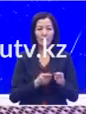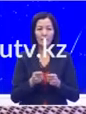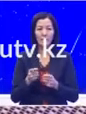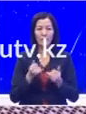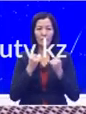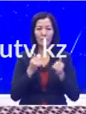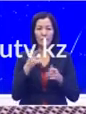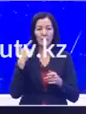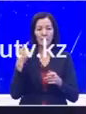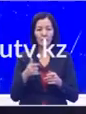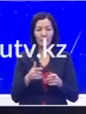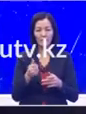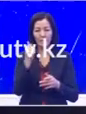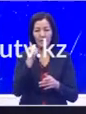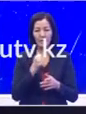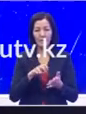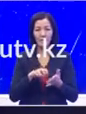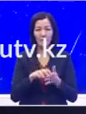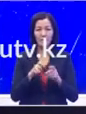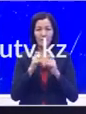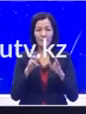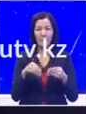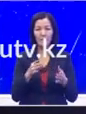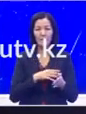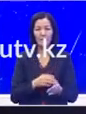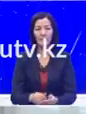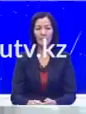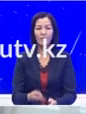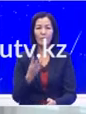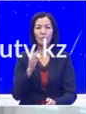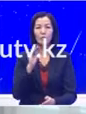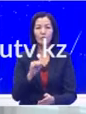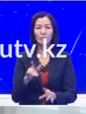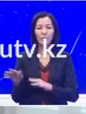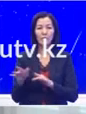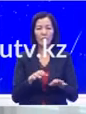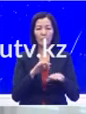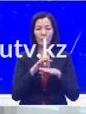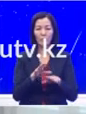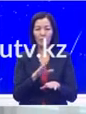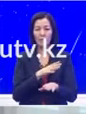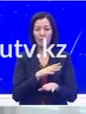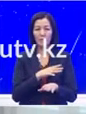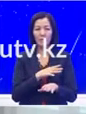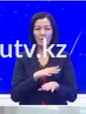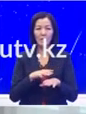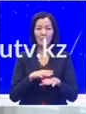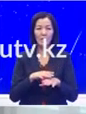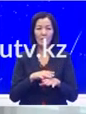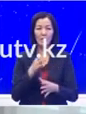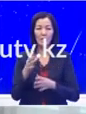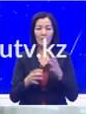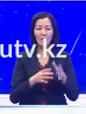құрмет грамоталары мен алғыс хаттар табысталды. 3000-нан аса шара ұйымдастырылды. Соның ішінде халықаралық